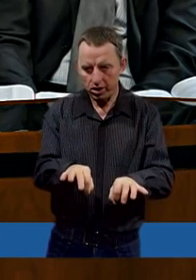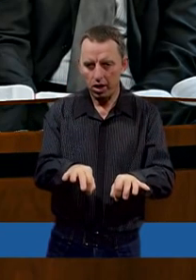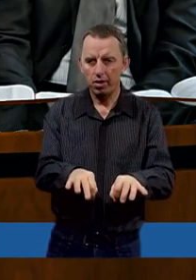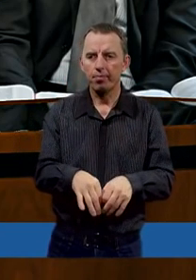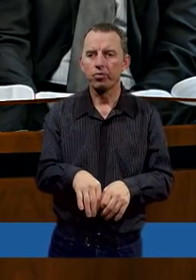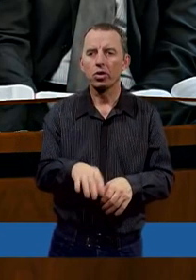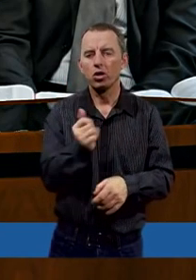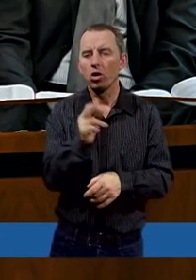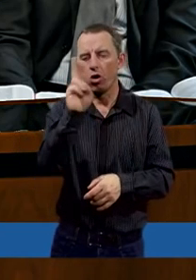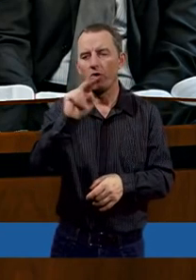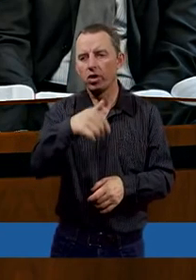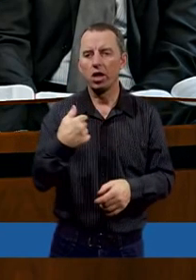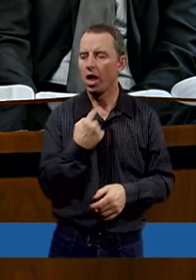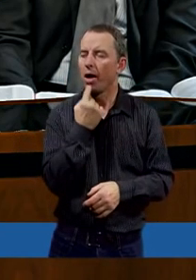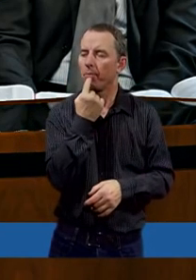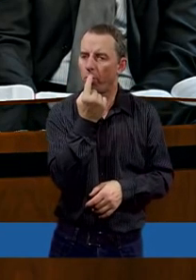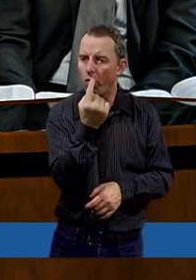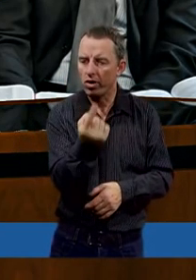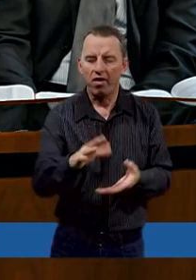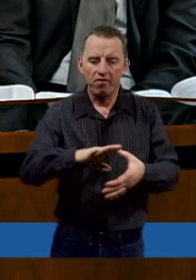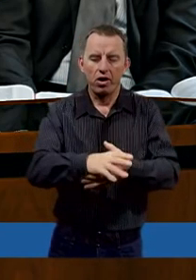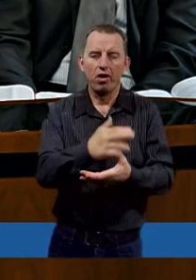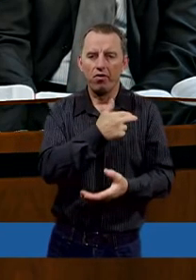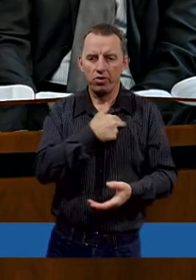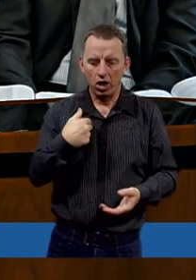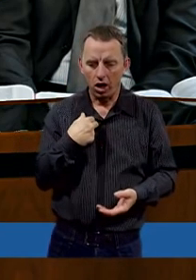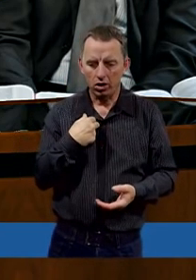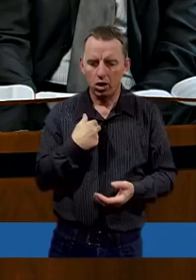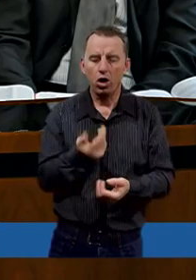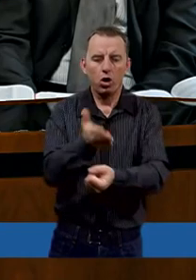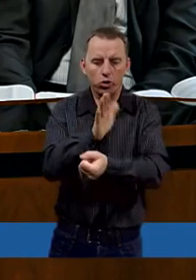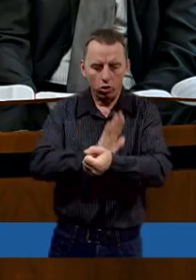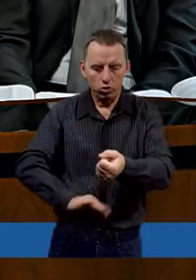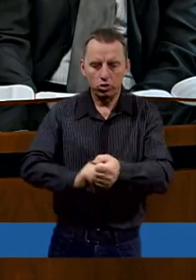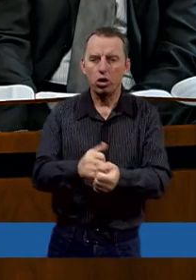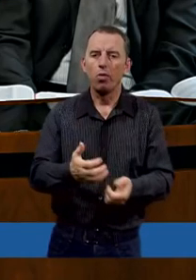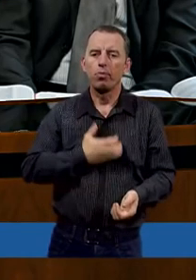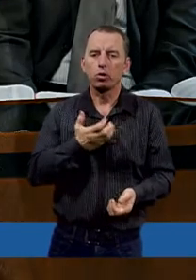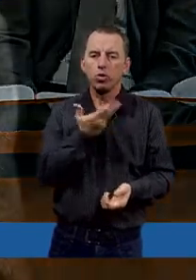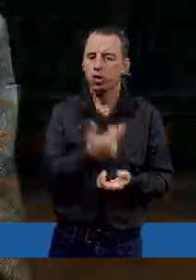I cokolwiek byśmy nie powiedzieli, to wtedy w nas rodzi się poczucie niesprawiedliwości.